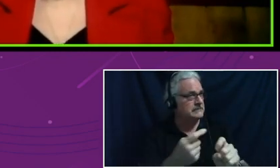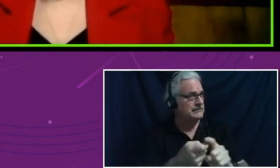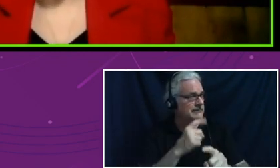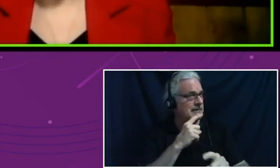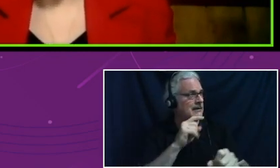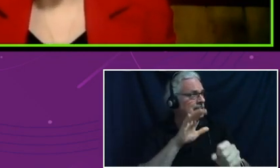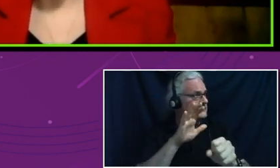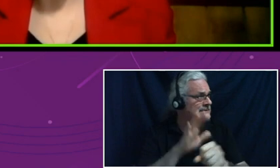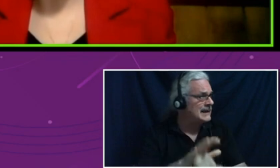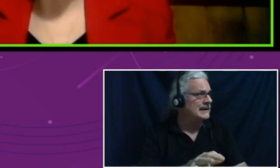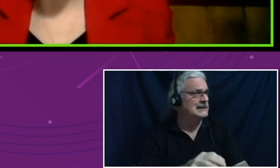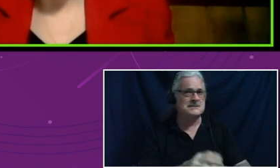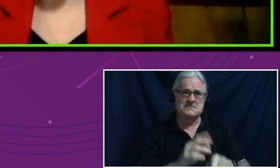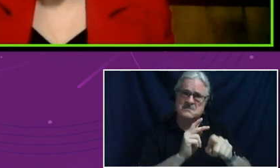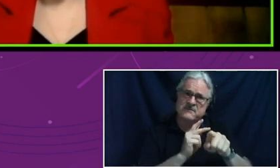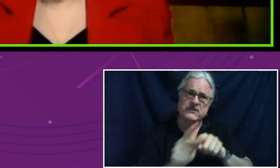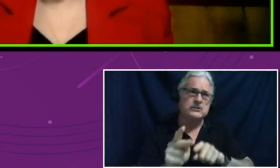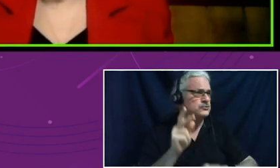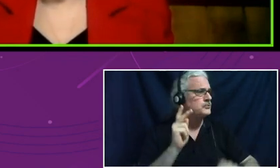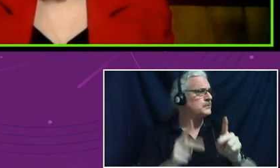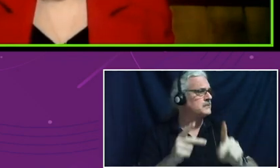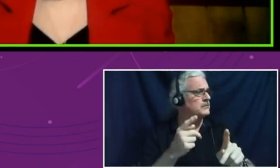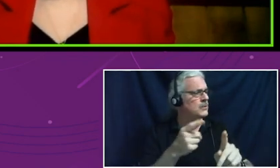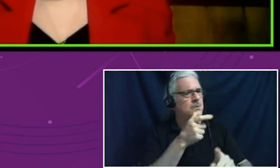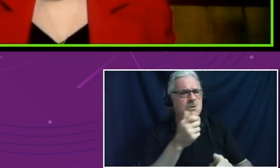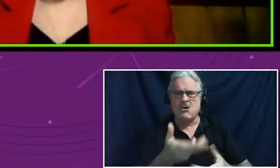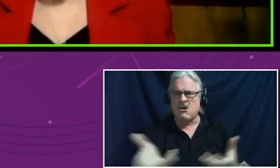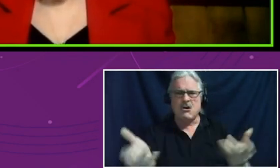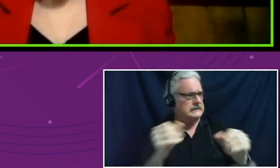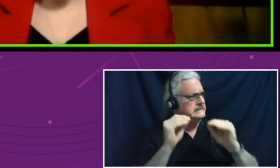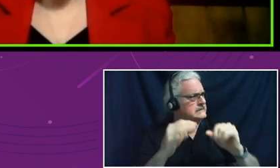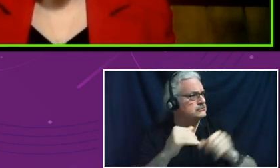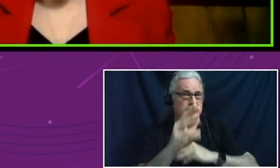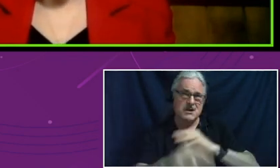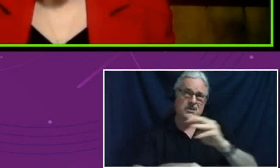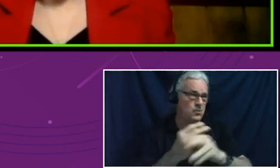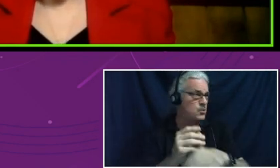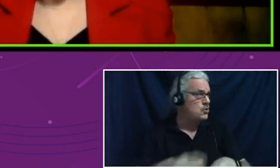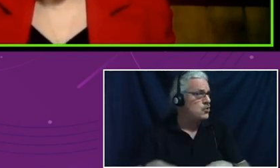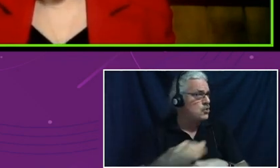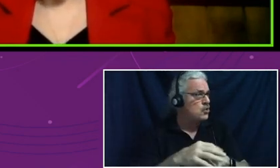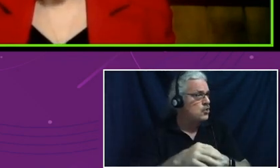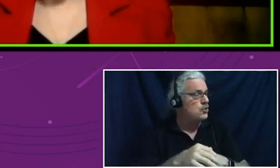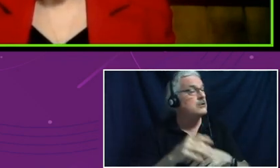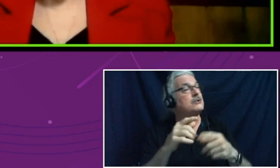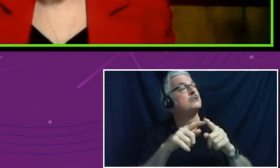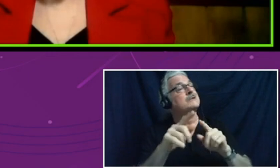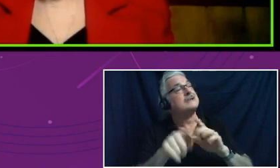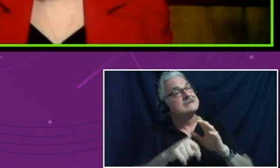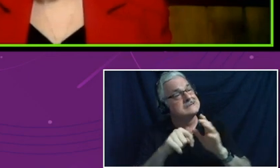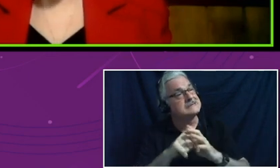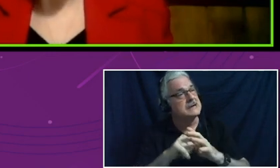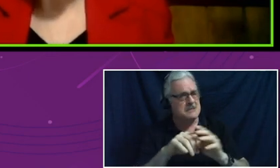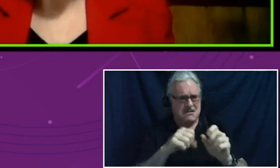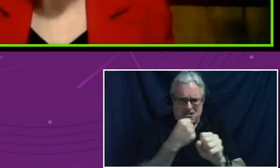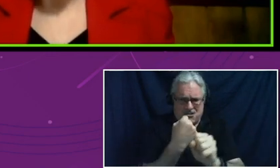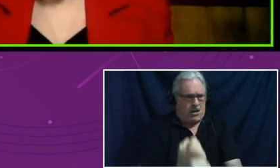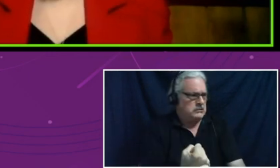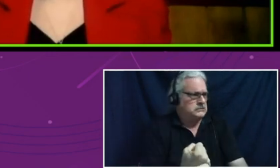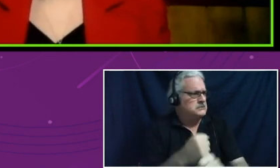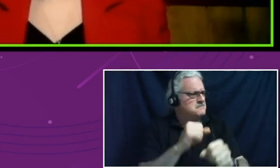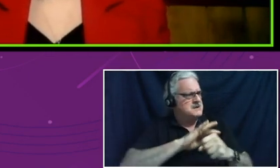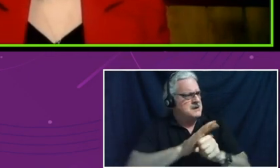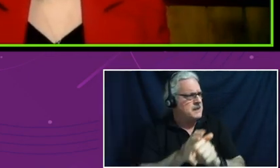le professionnalisme des enseignants dans le monde. Pendant les fermetures causées par la pandémie, nous les avons vus adapter leurs méthodes de travail